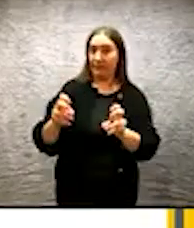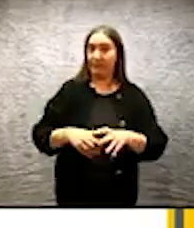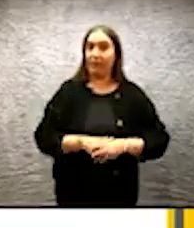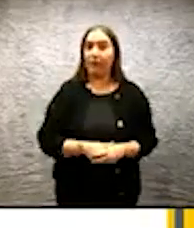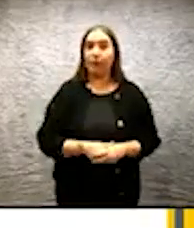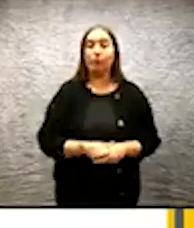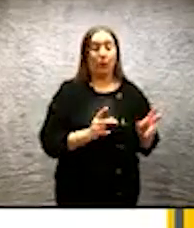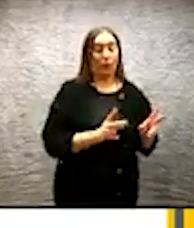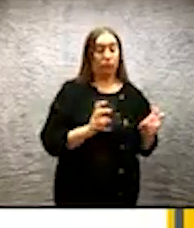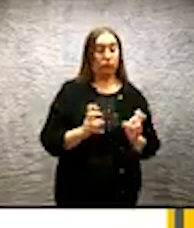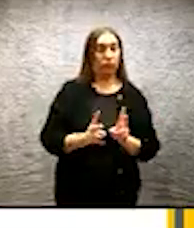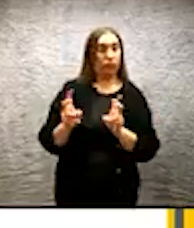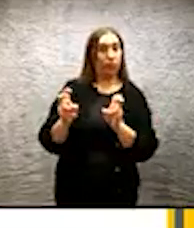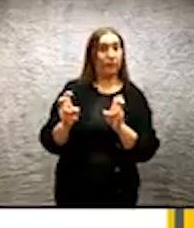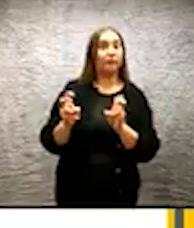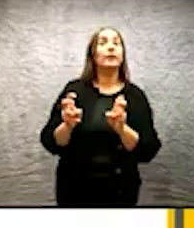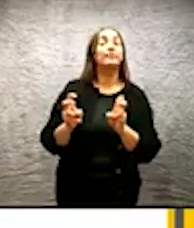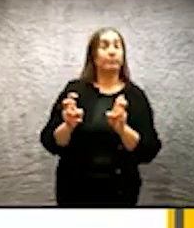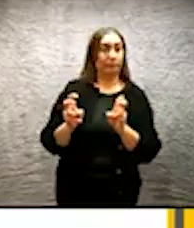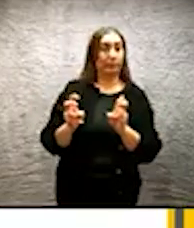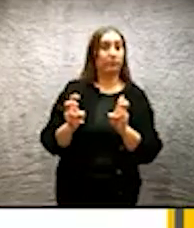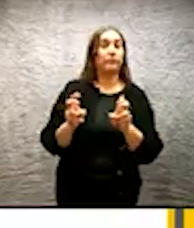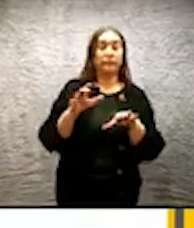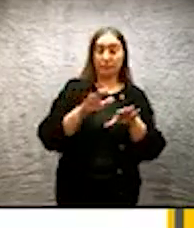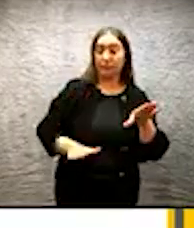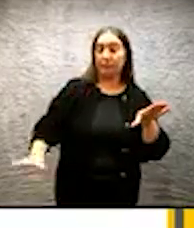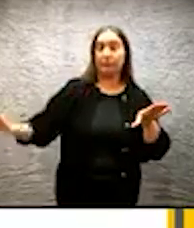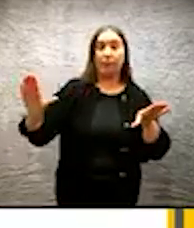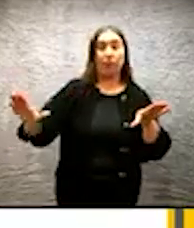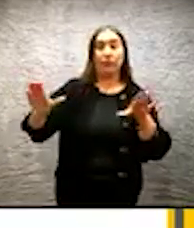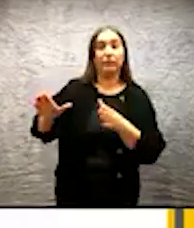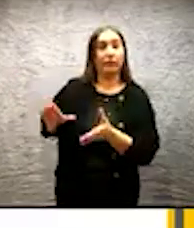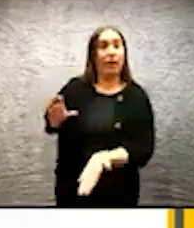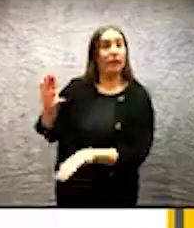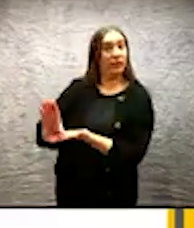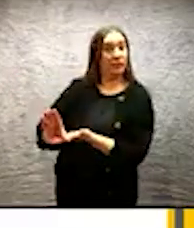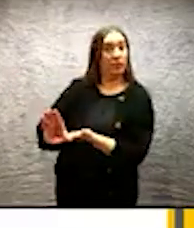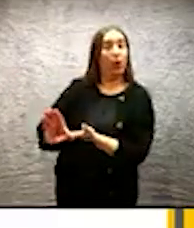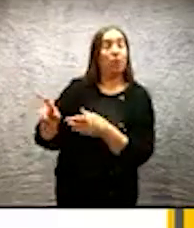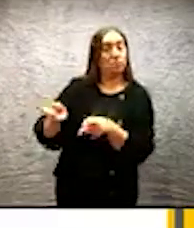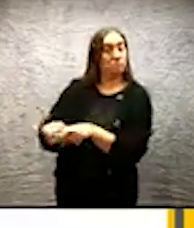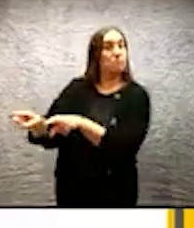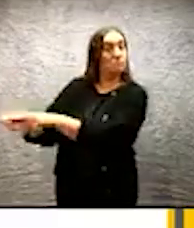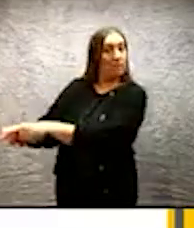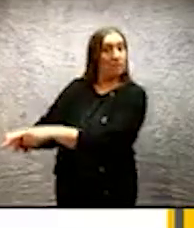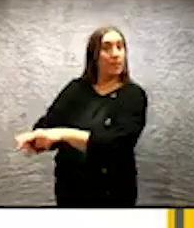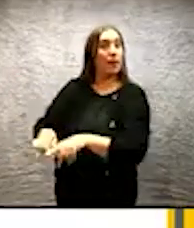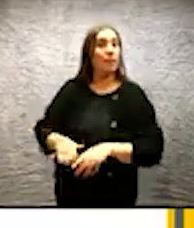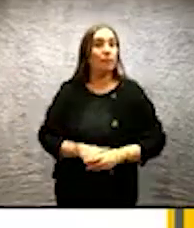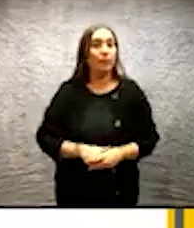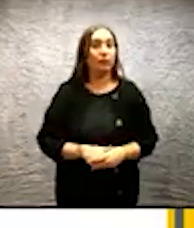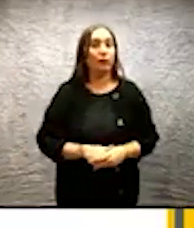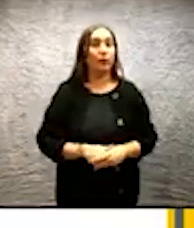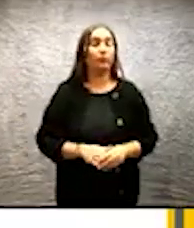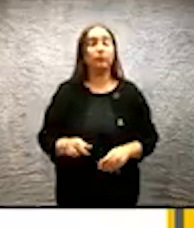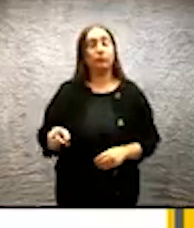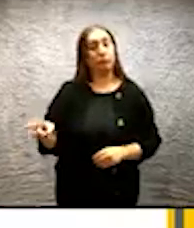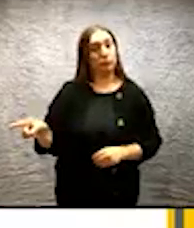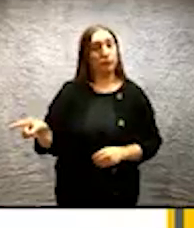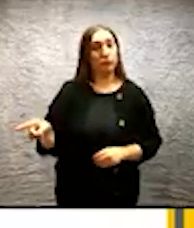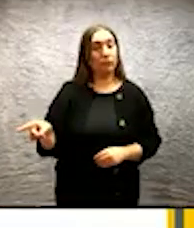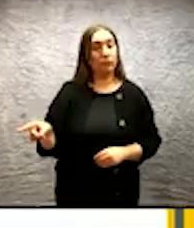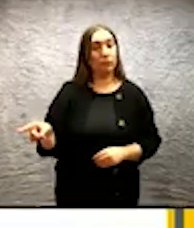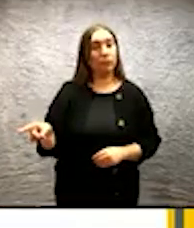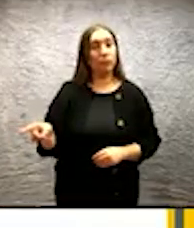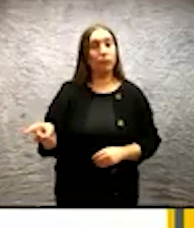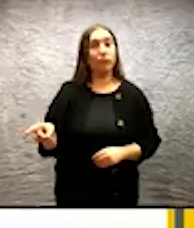on les retrouve d'ailleurs également sur l'investissement. Alors là, ce sont des écritures uniquement,